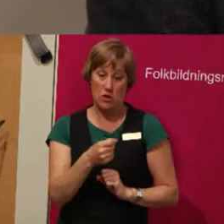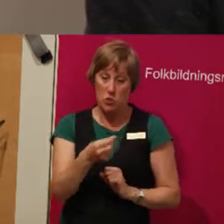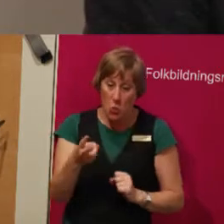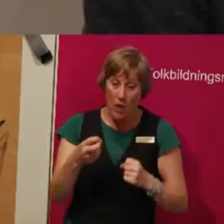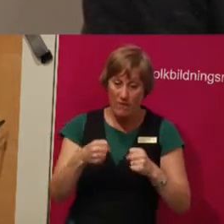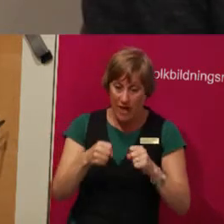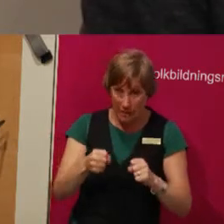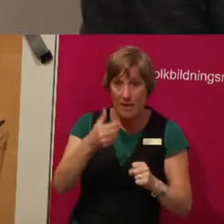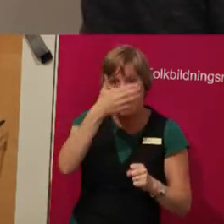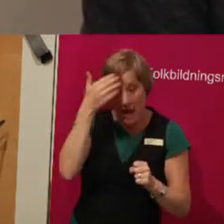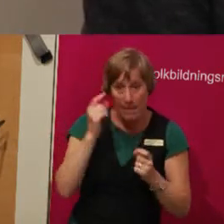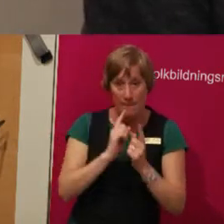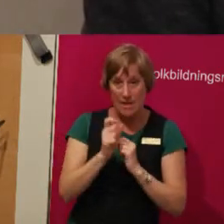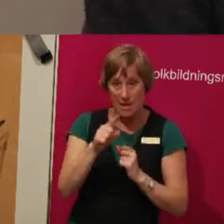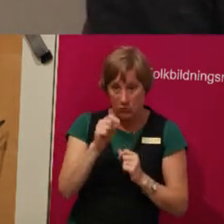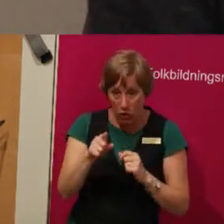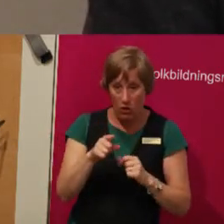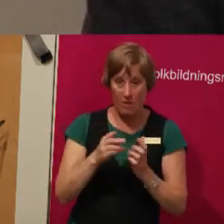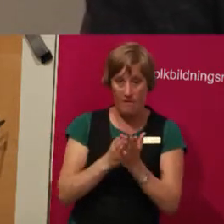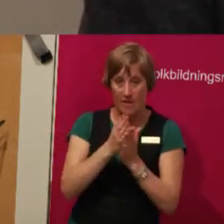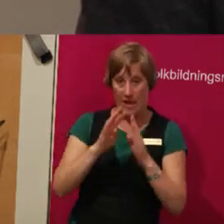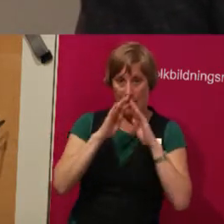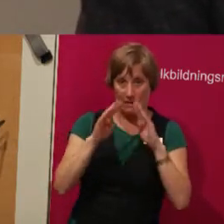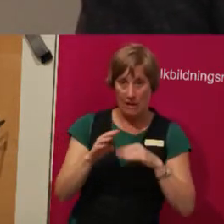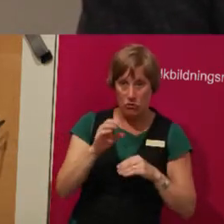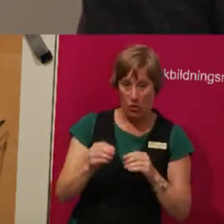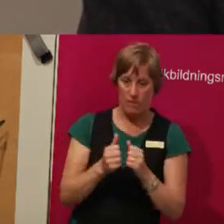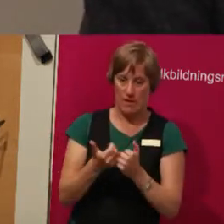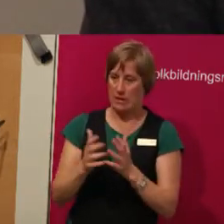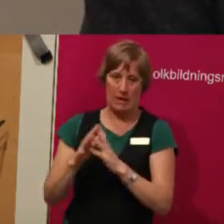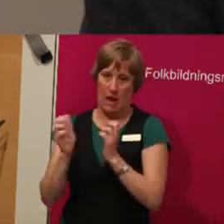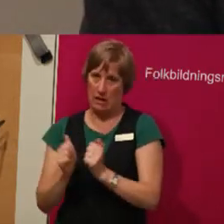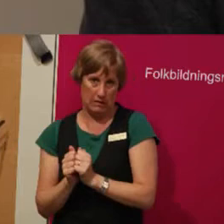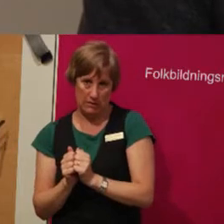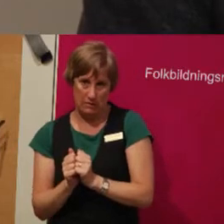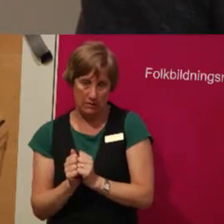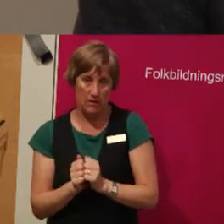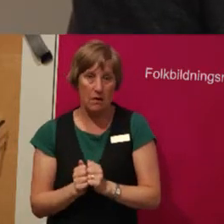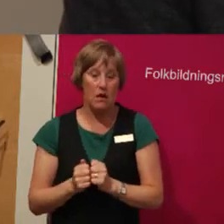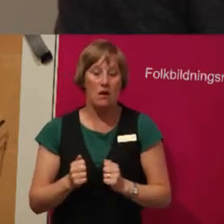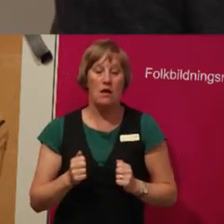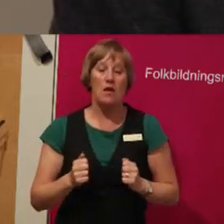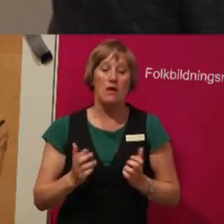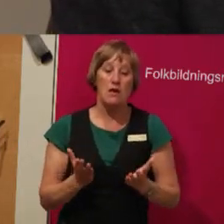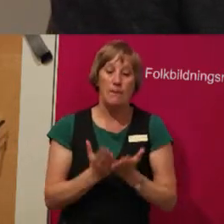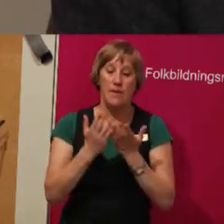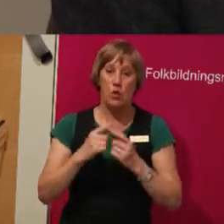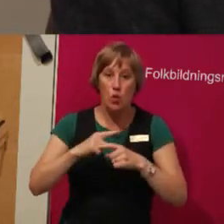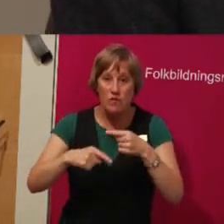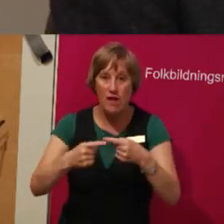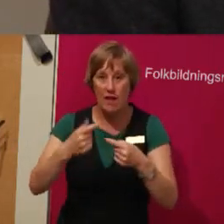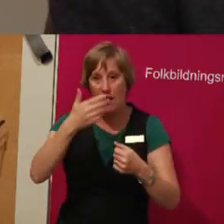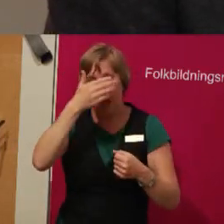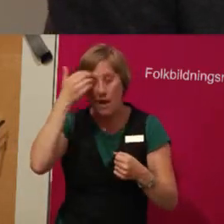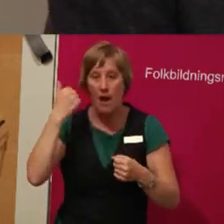nätet kan vara bra. Däremot kan jag tänka mig att utvecklingen kan bidra till att delvis bearbeta